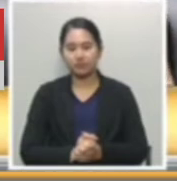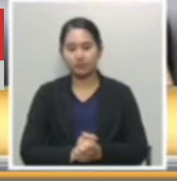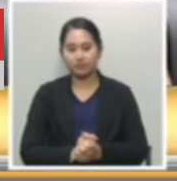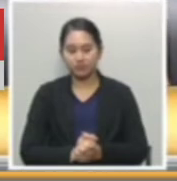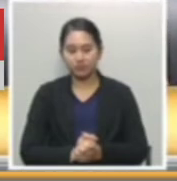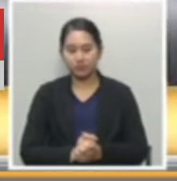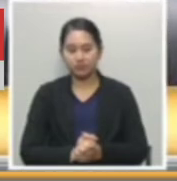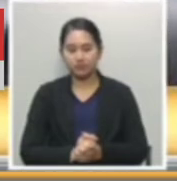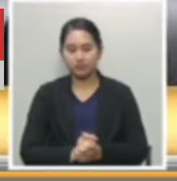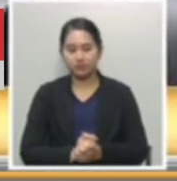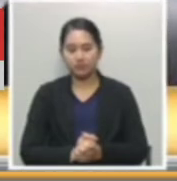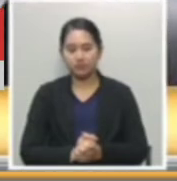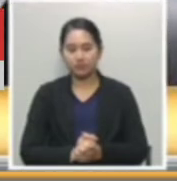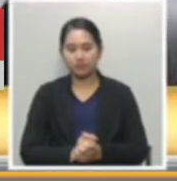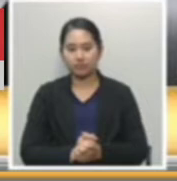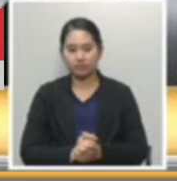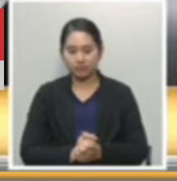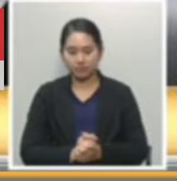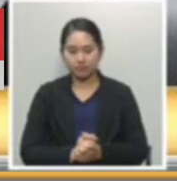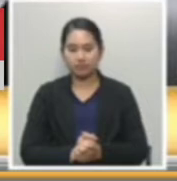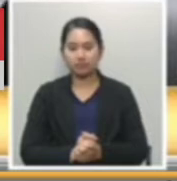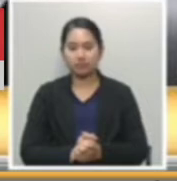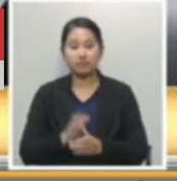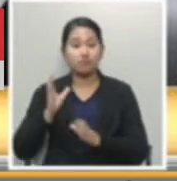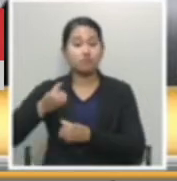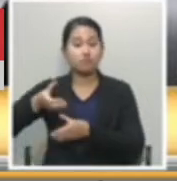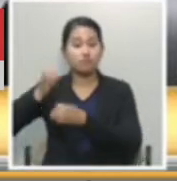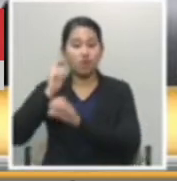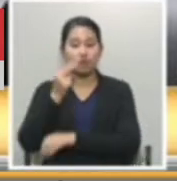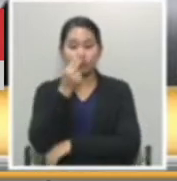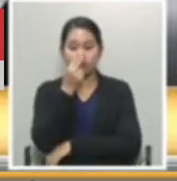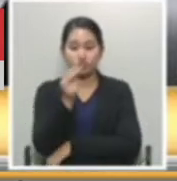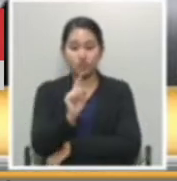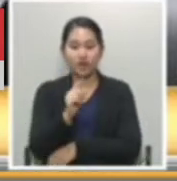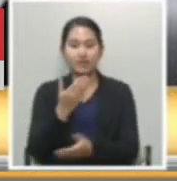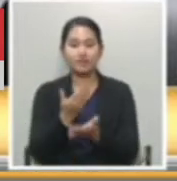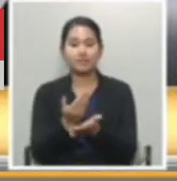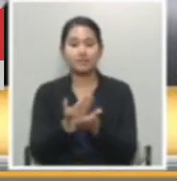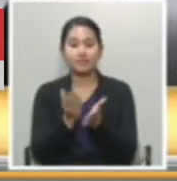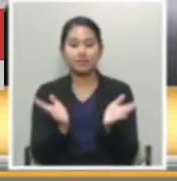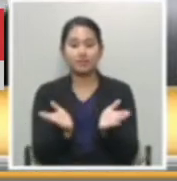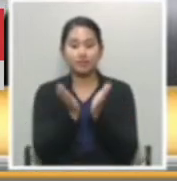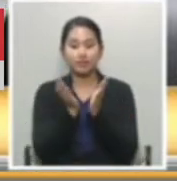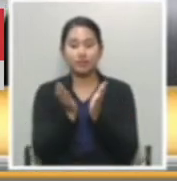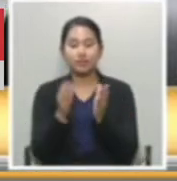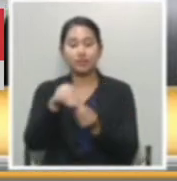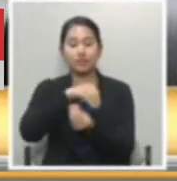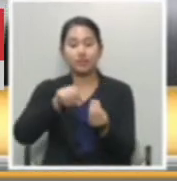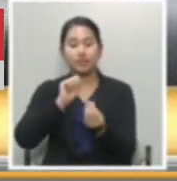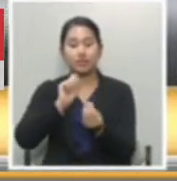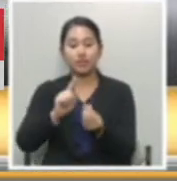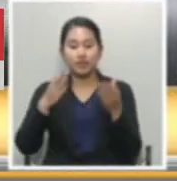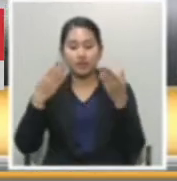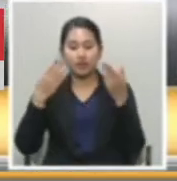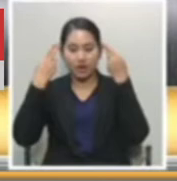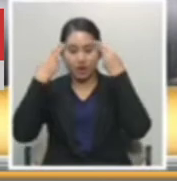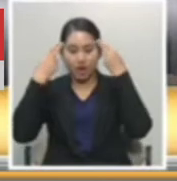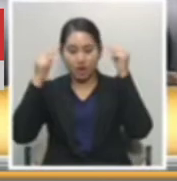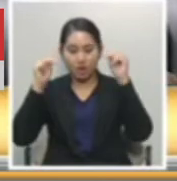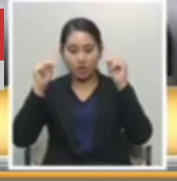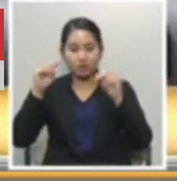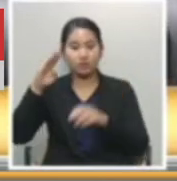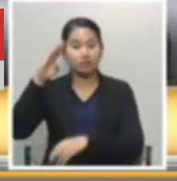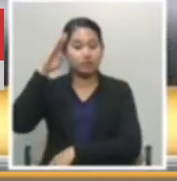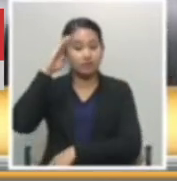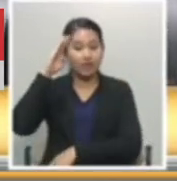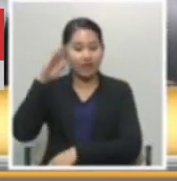พครับย้อนกลับมาดูงบกระตุ้นเศรษฐกิจของรัฐบาลพลเอกประยุทธ์นะครับแ